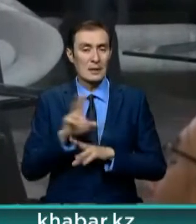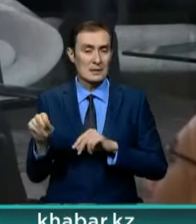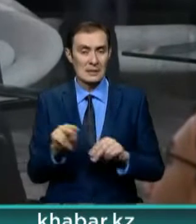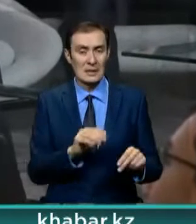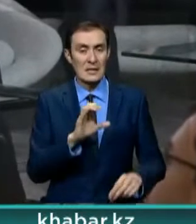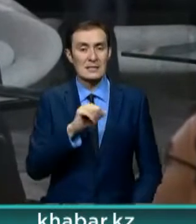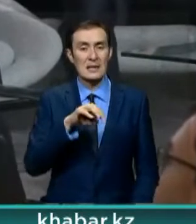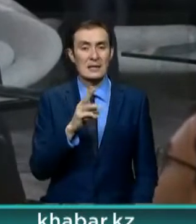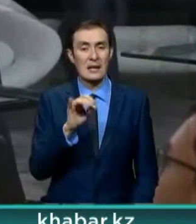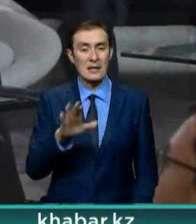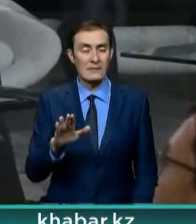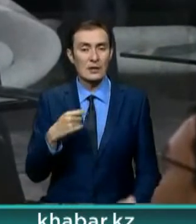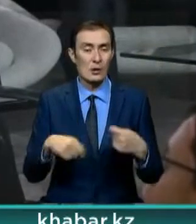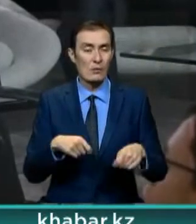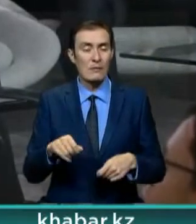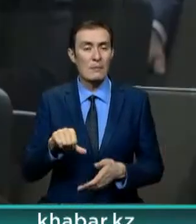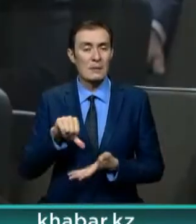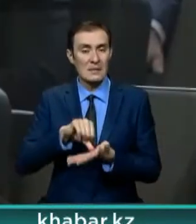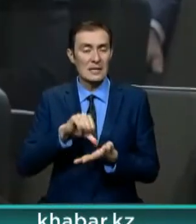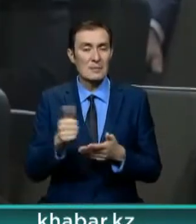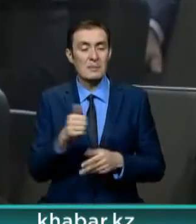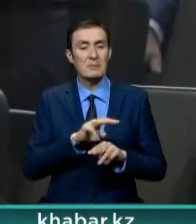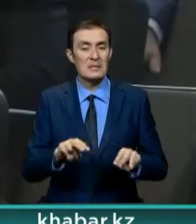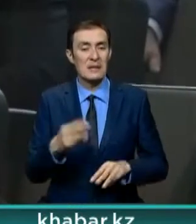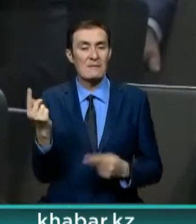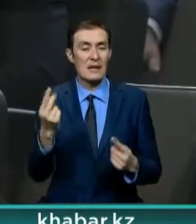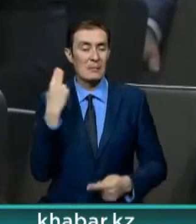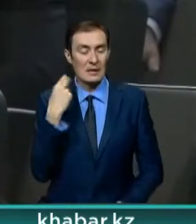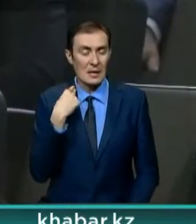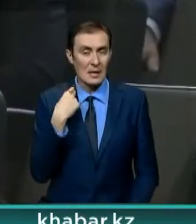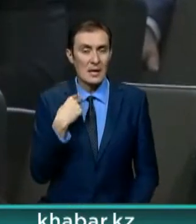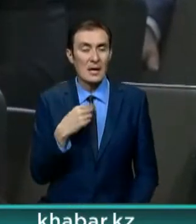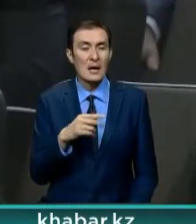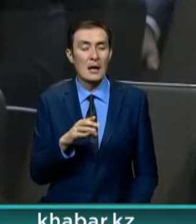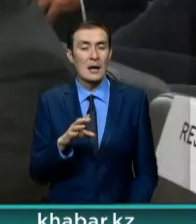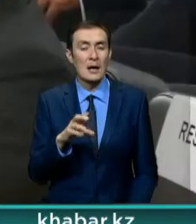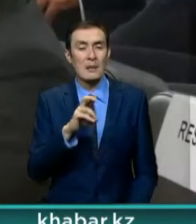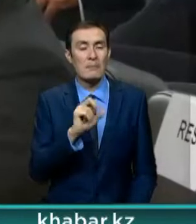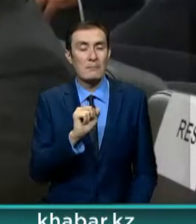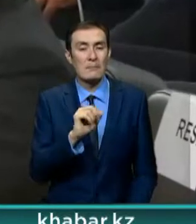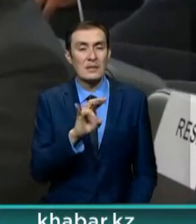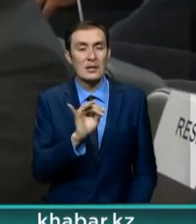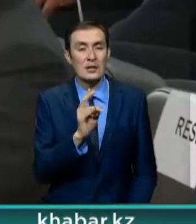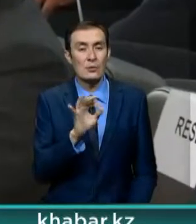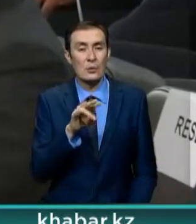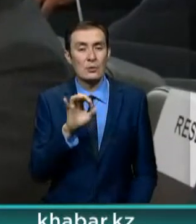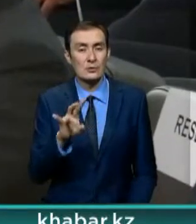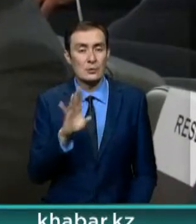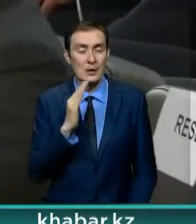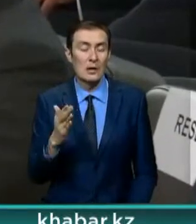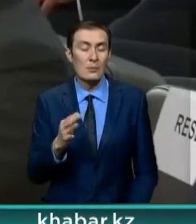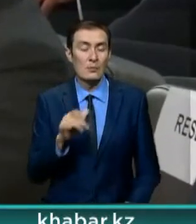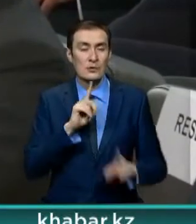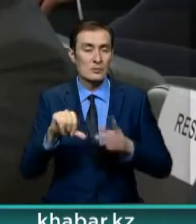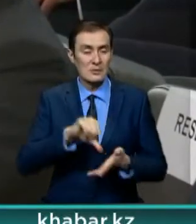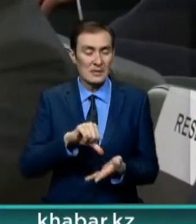Алмасадама Садкалиева и торгового посланника премьер-министра Великобритании по Казахстану баронессы Эммы Николсон. Участниками дискуссии